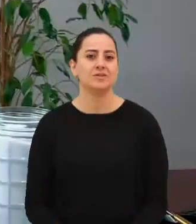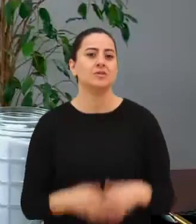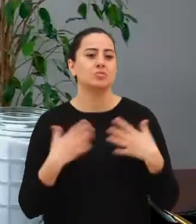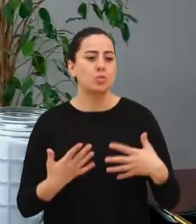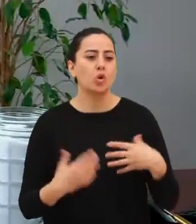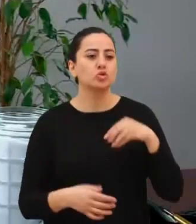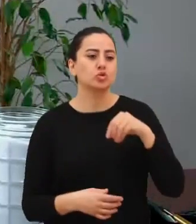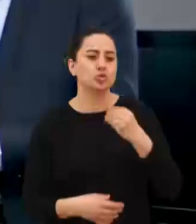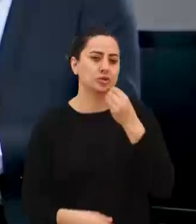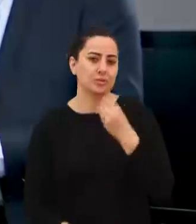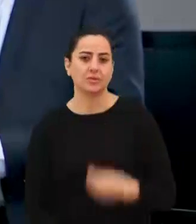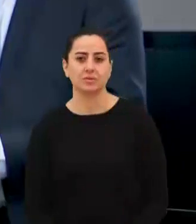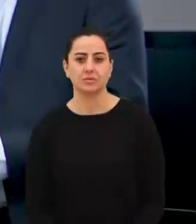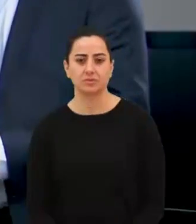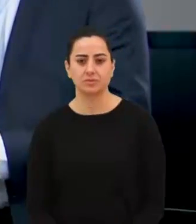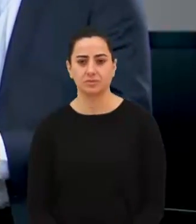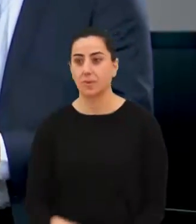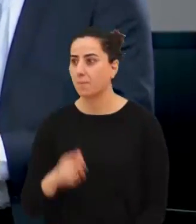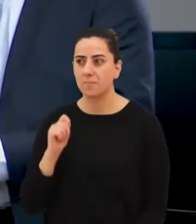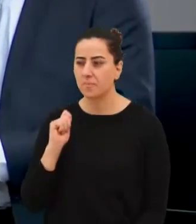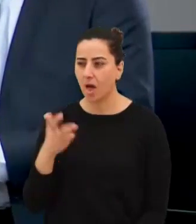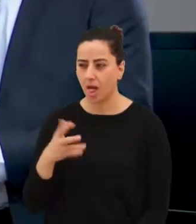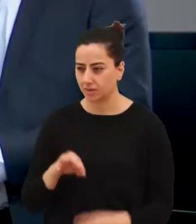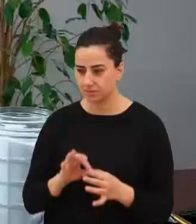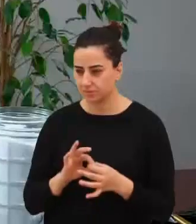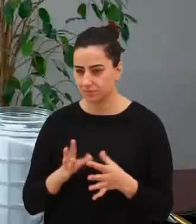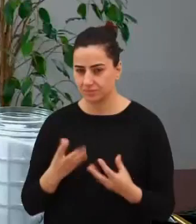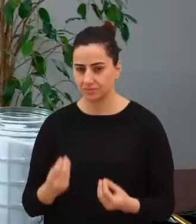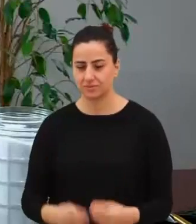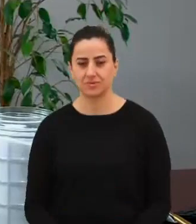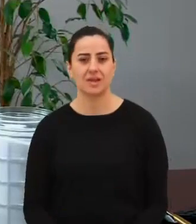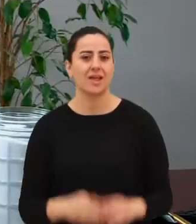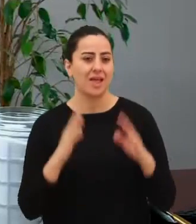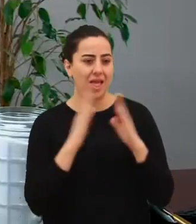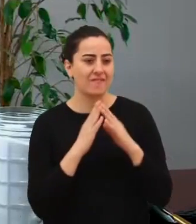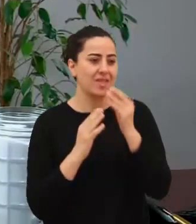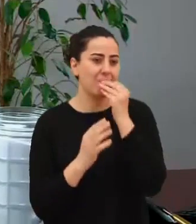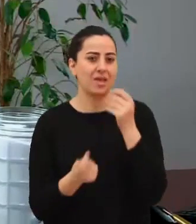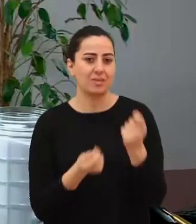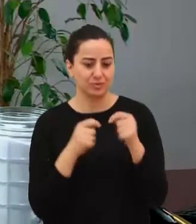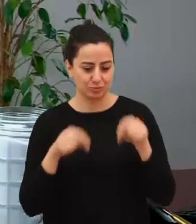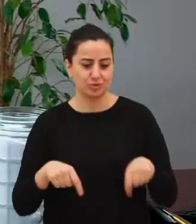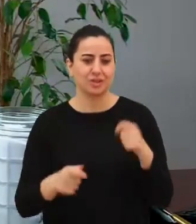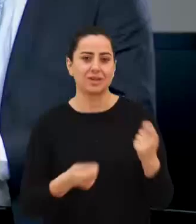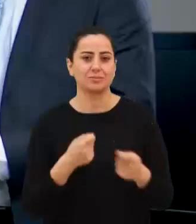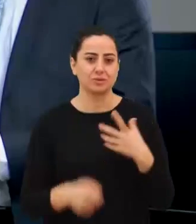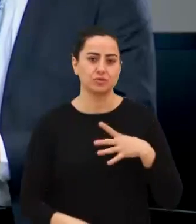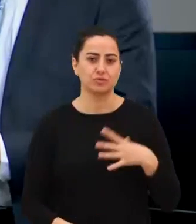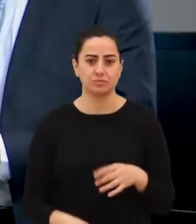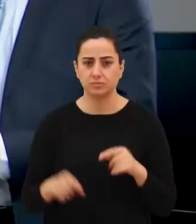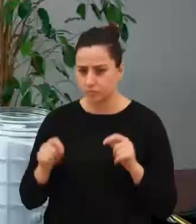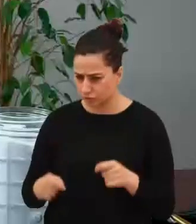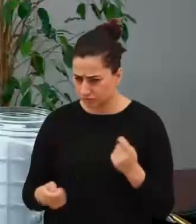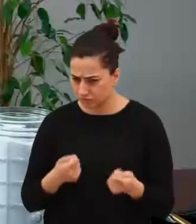tuzlu bir yemek olacak hem de. Pahalı bir yere gideceğiz galiba Nurhan'cığım. Ev yemeği yapacağız. Burada yapacağız. Burada